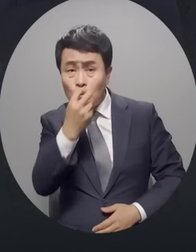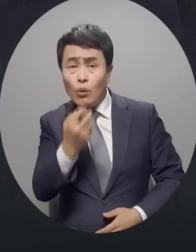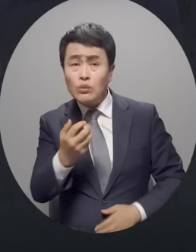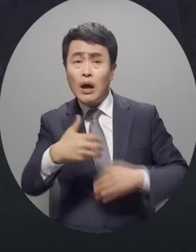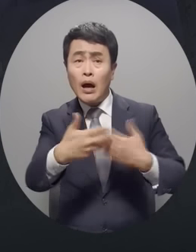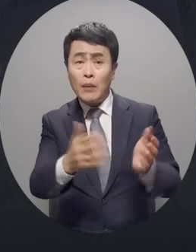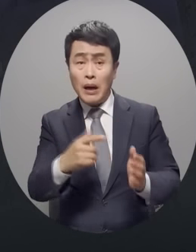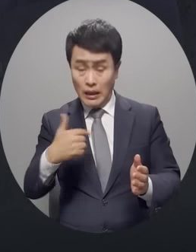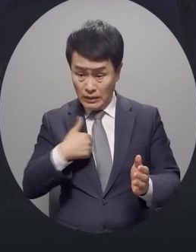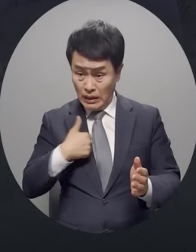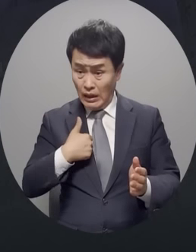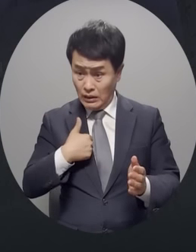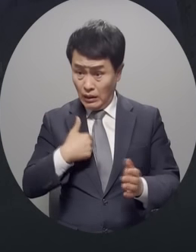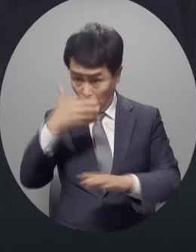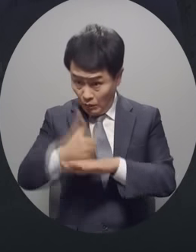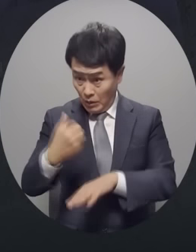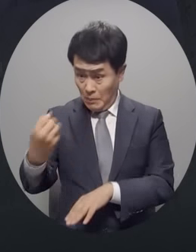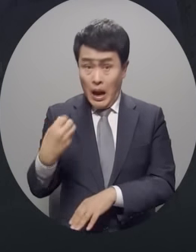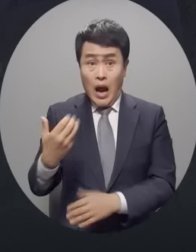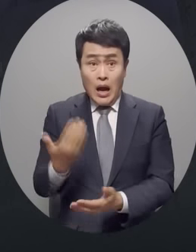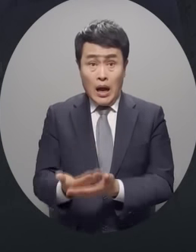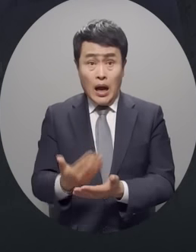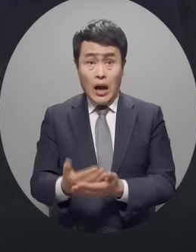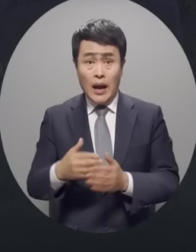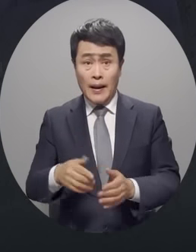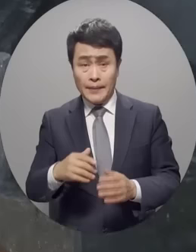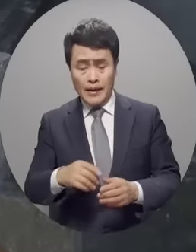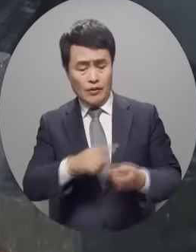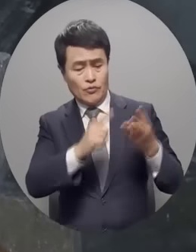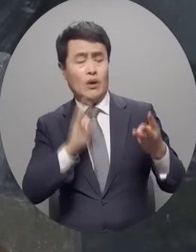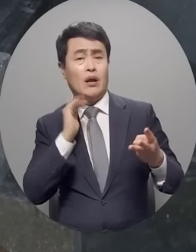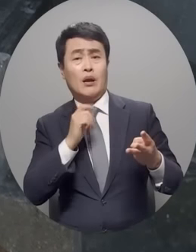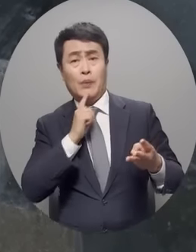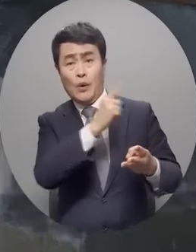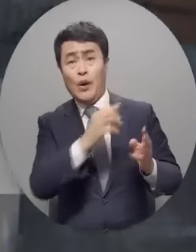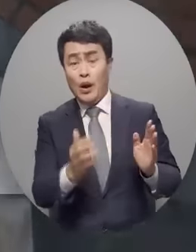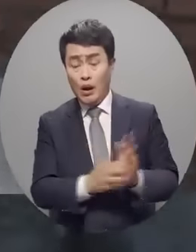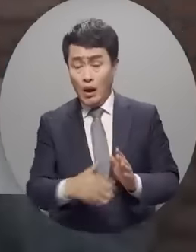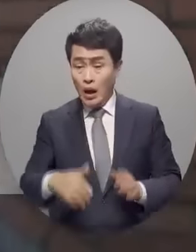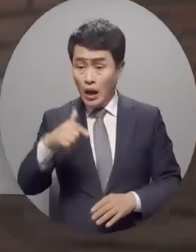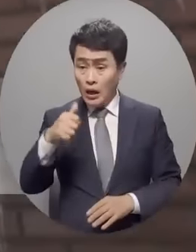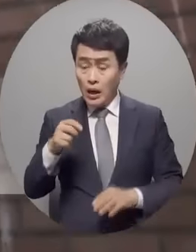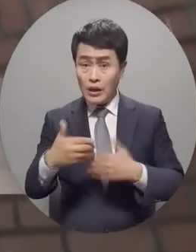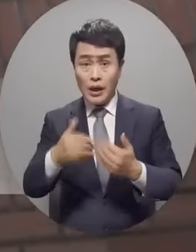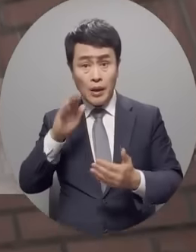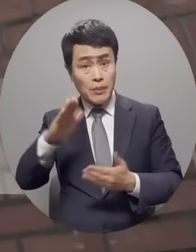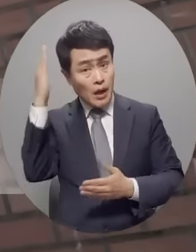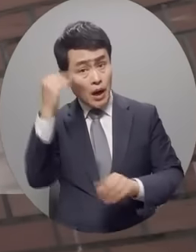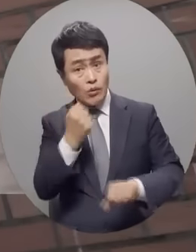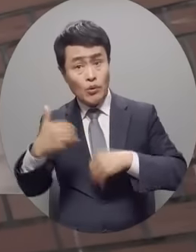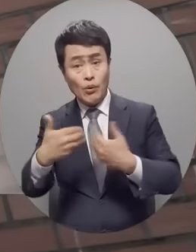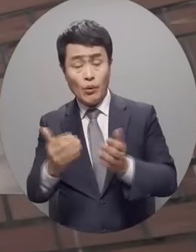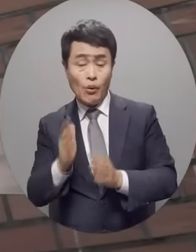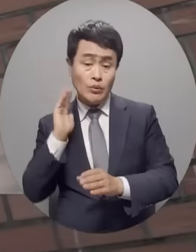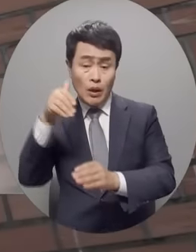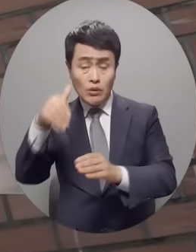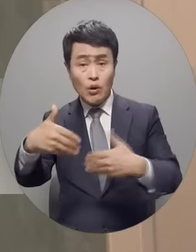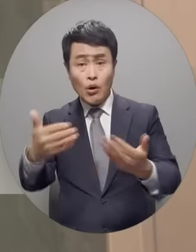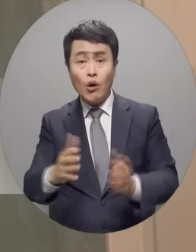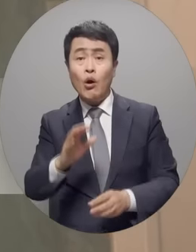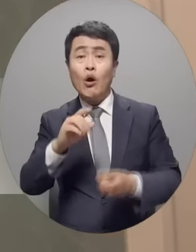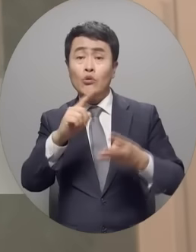때마다 나한테 좀 얘기를 해줘요. 맨날 윤석열 뭐가 얘기해야 돼. 강혜경 씨는 미래한국연구소가 대선 기간 윤석열 후보를